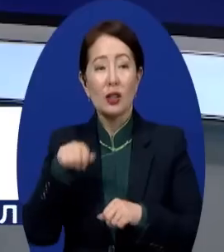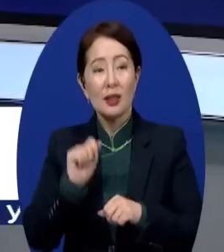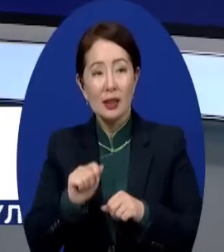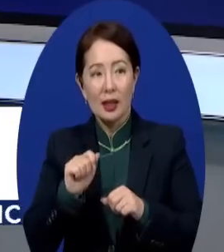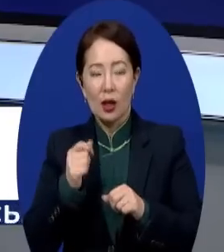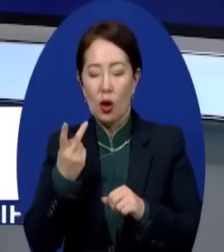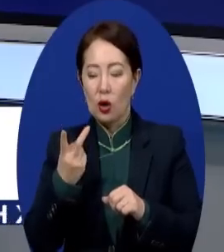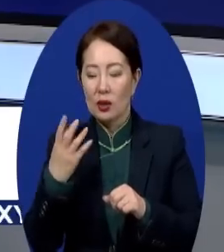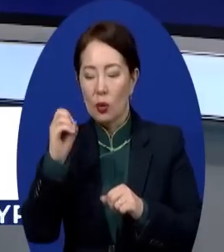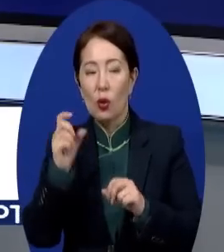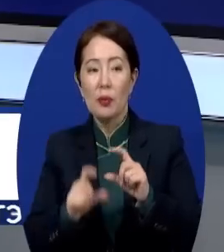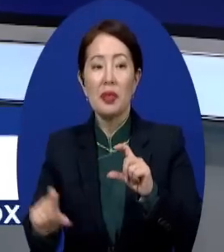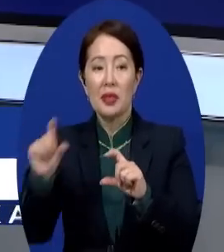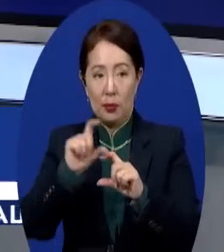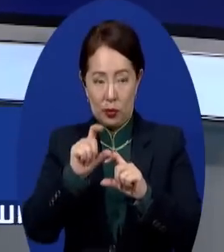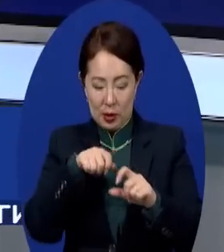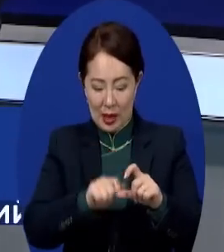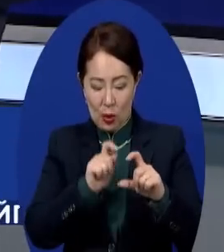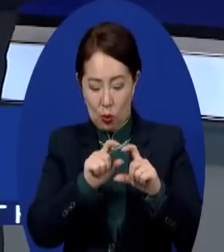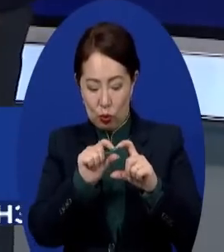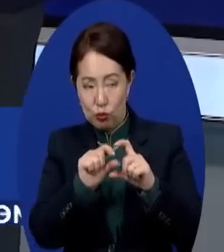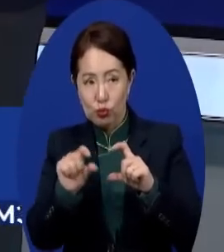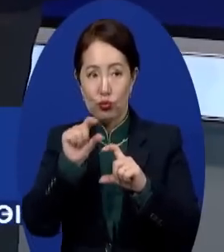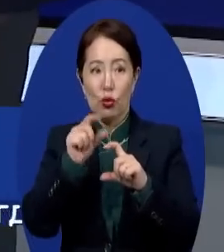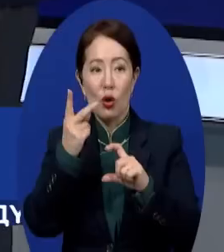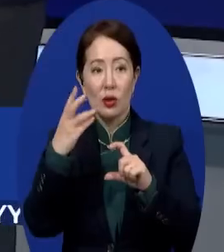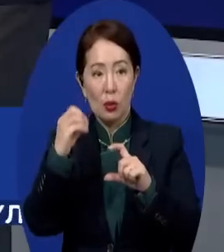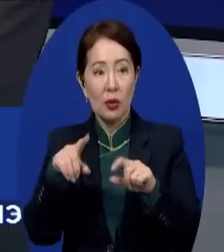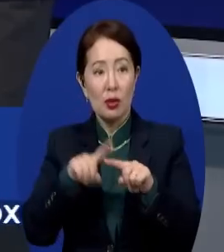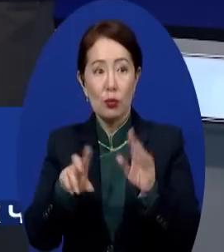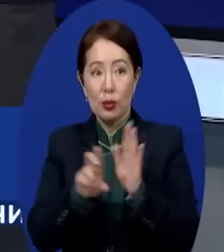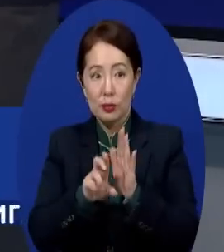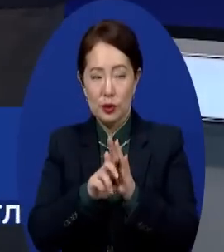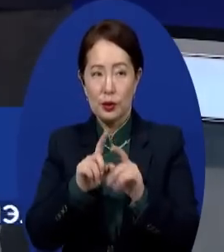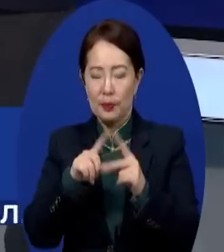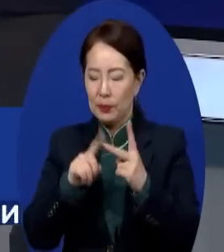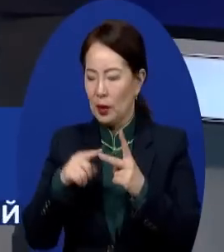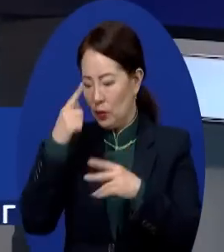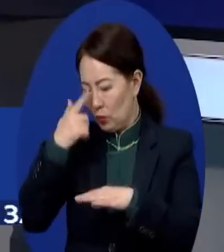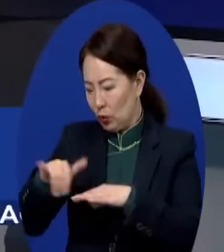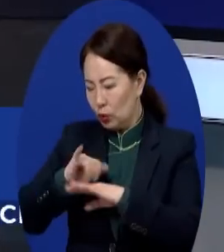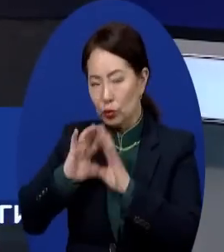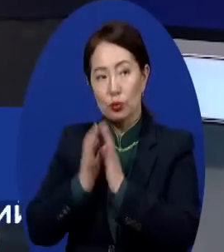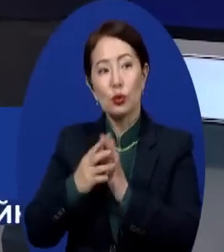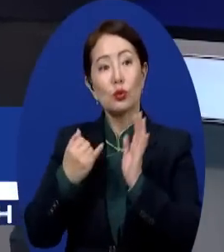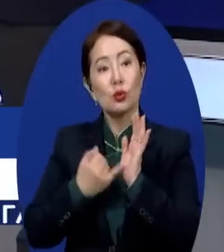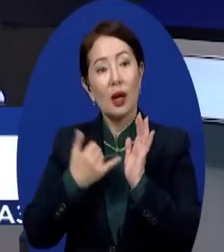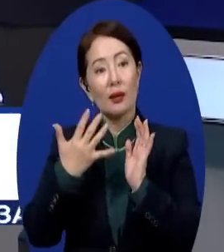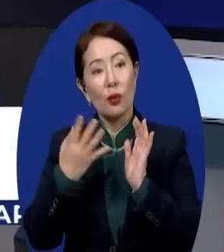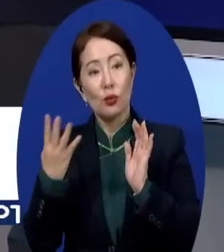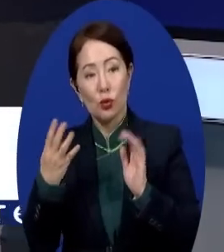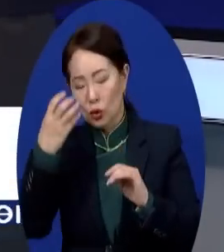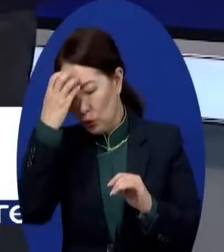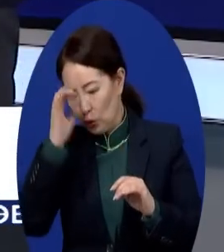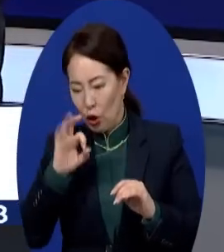урамшууллаа 25% нэмэгдүүлэх бүрэн боломжтой гэсэн үг. За дэлгэцэнд харагдаж байна. Нийтдээ улсын хэмжээнд 654 төрийн